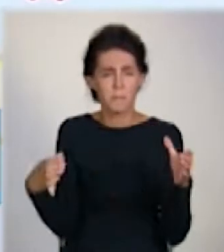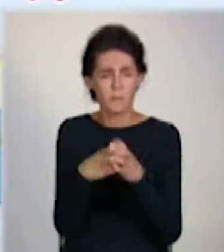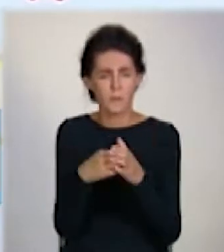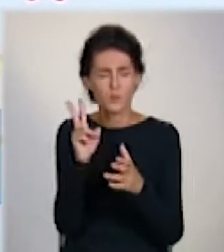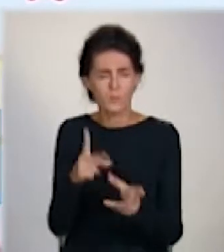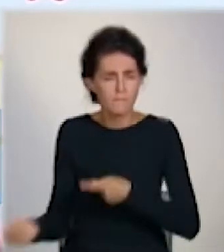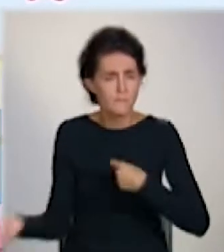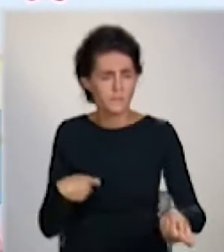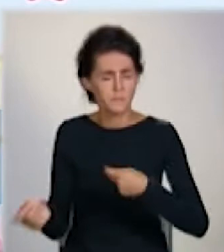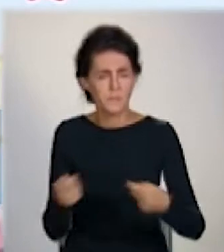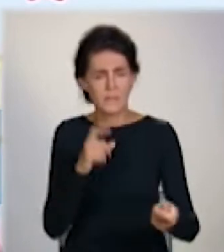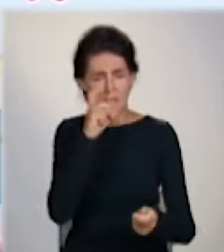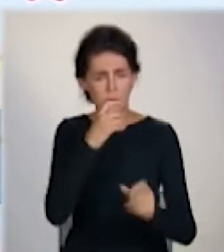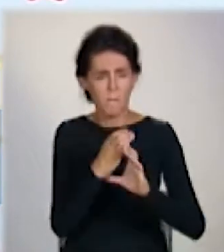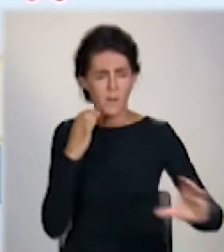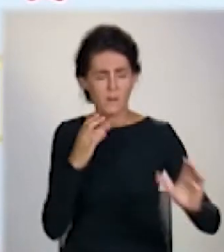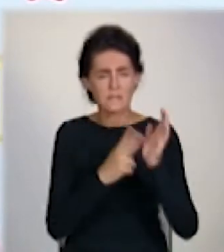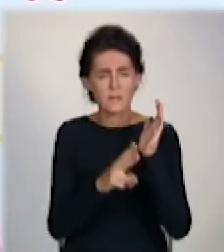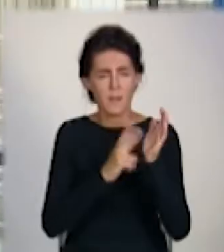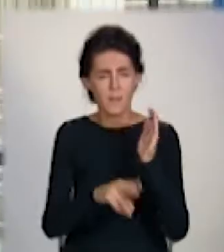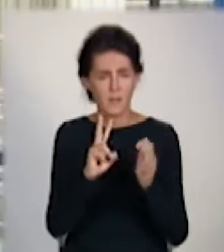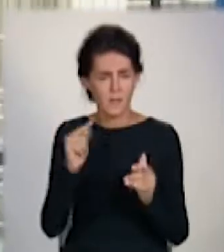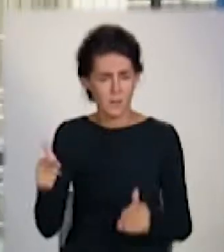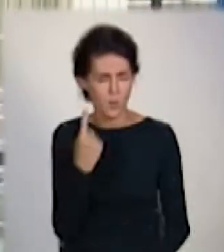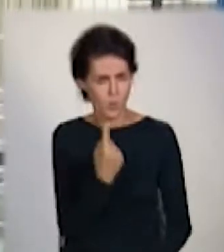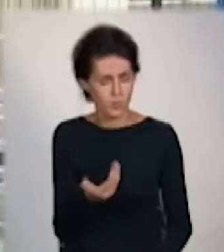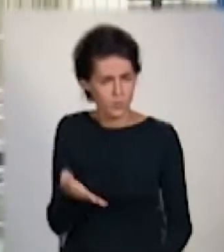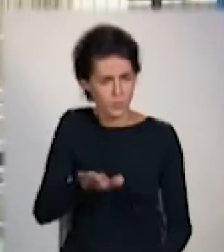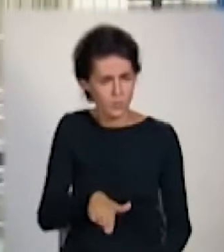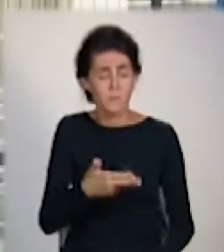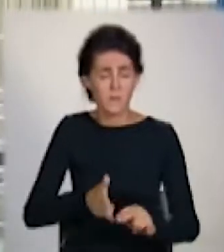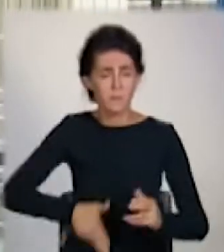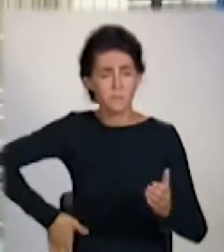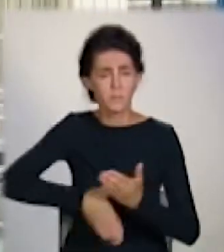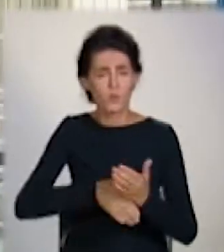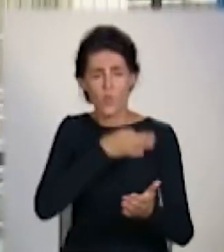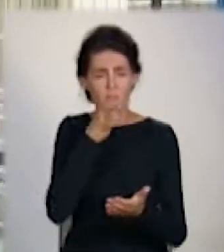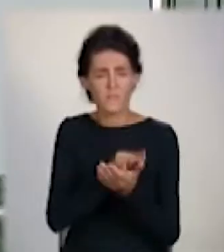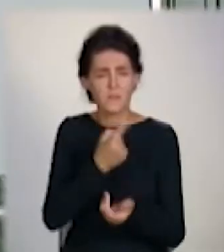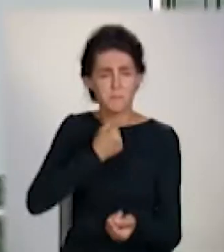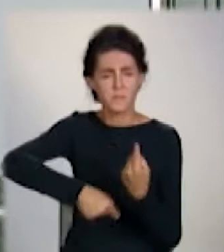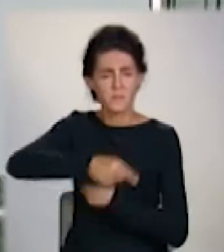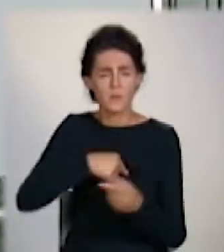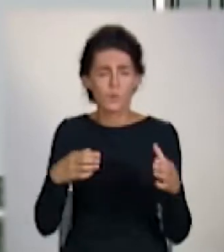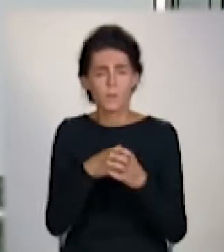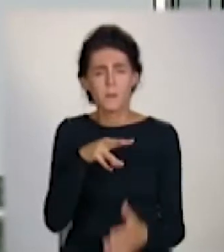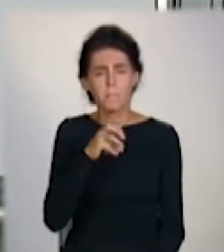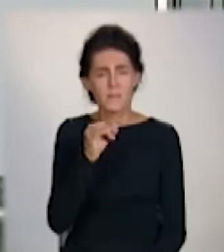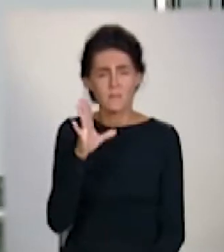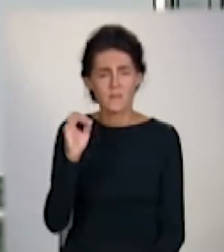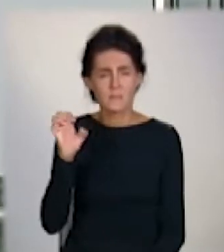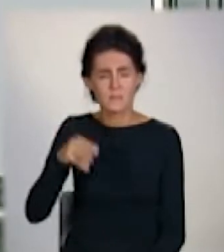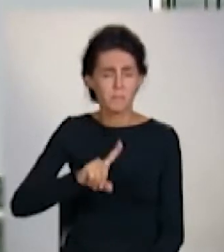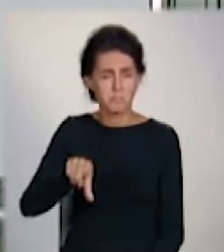таскали кислородні балони. Кожен балон 70 кілограм. Тоді на допомогу прийшов відповідальний бізнес. Компанія «Медінвест»